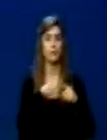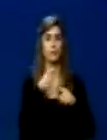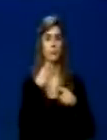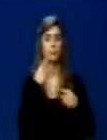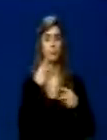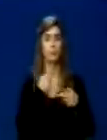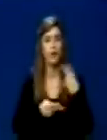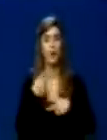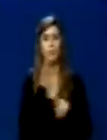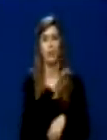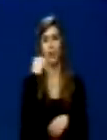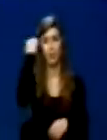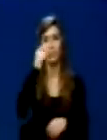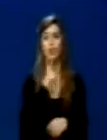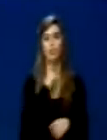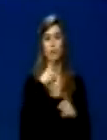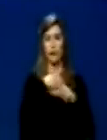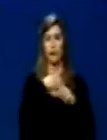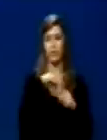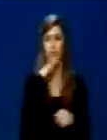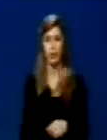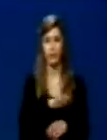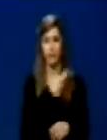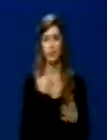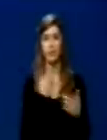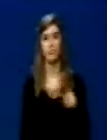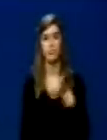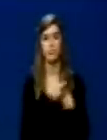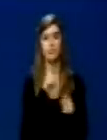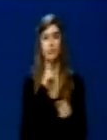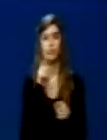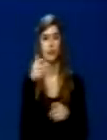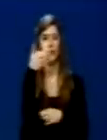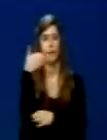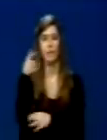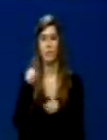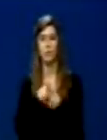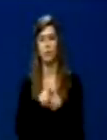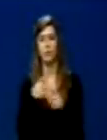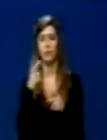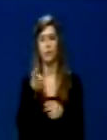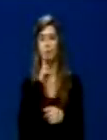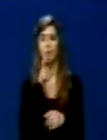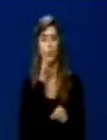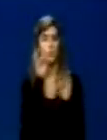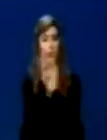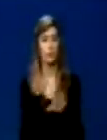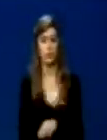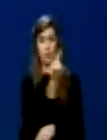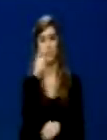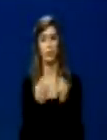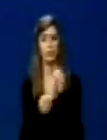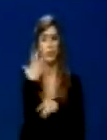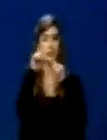Kosovës në administrim të një agjencie e cila jo vetëm që ka qenë agjencia më jo llogaridhënse në Kosovë, prej se